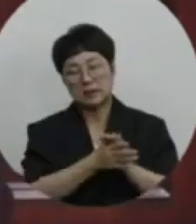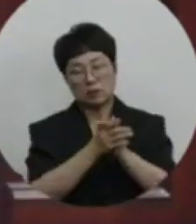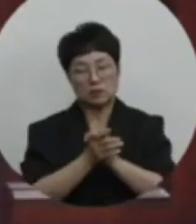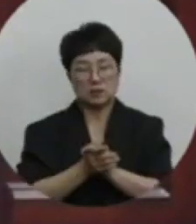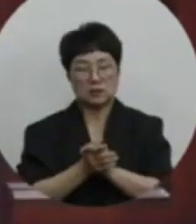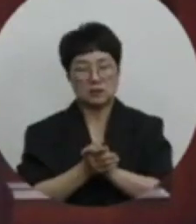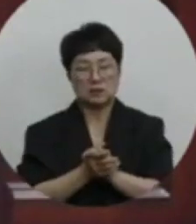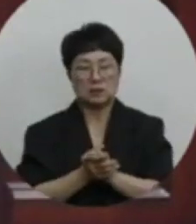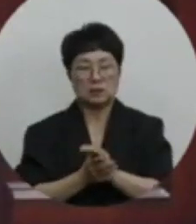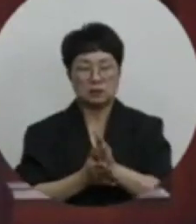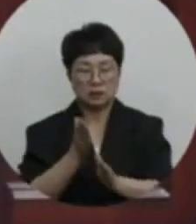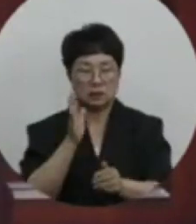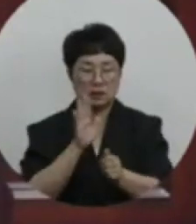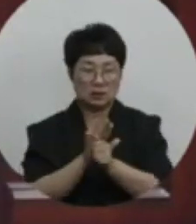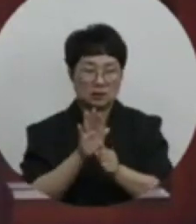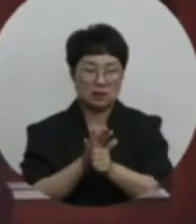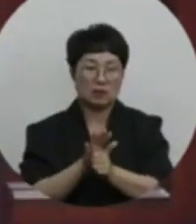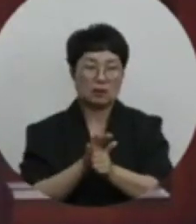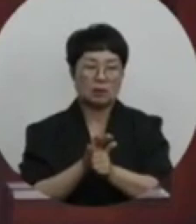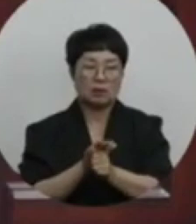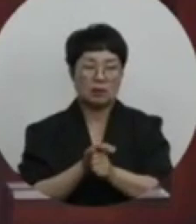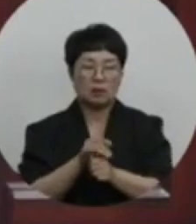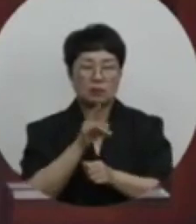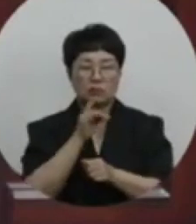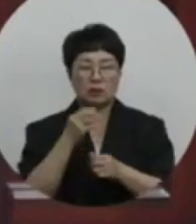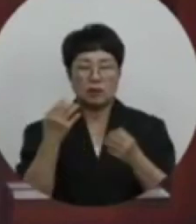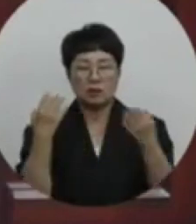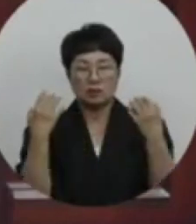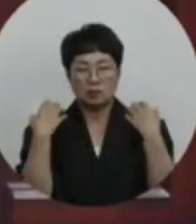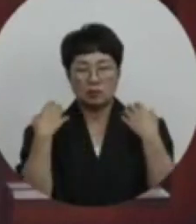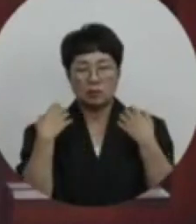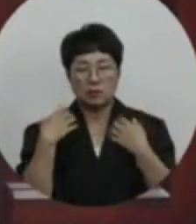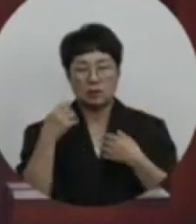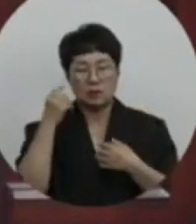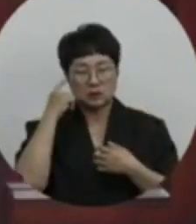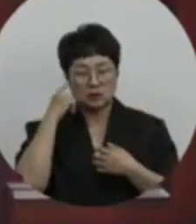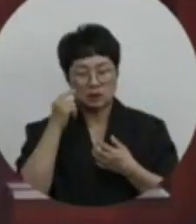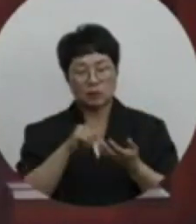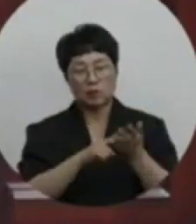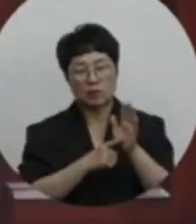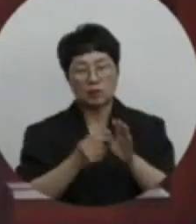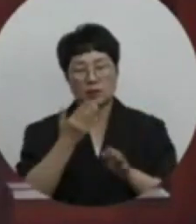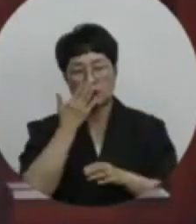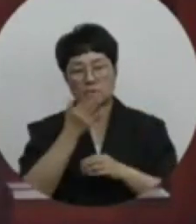독려하고 지원하려는 중앙정부의 의지의 표현이라고 할 수 있습니다.